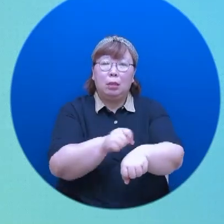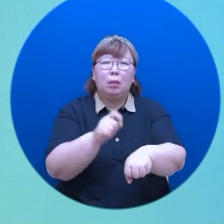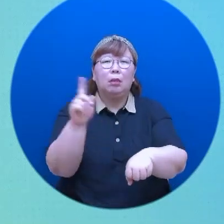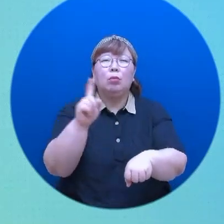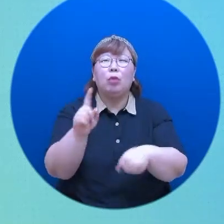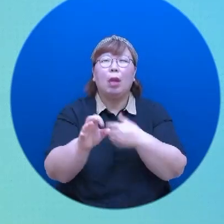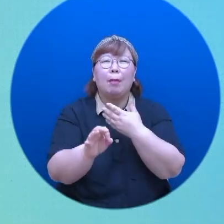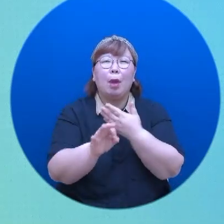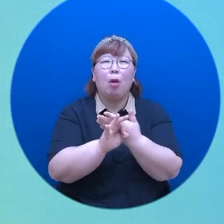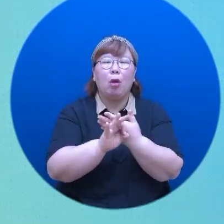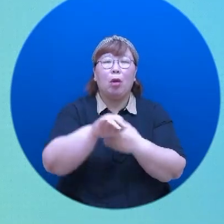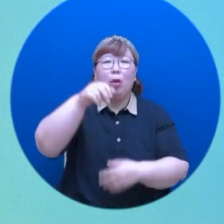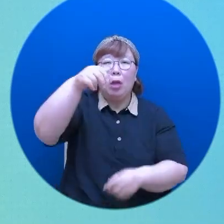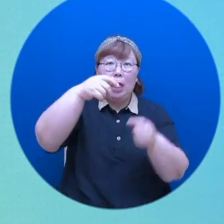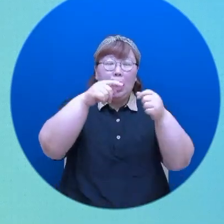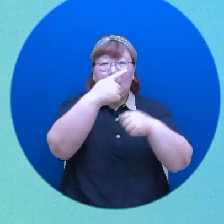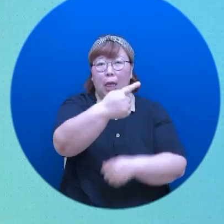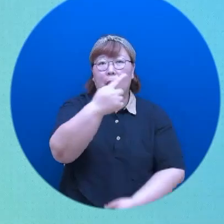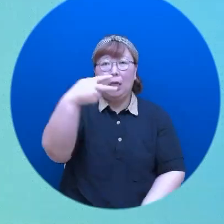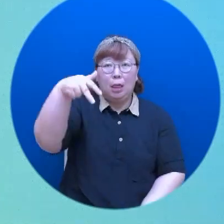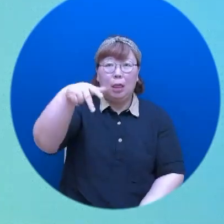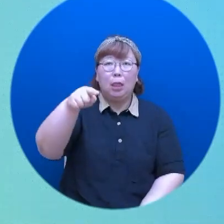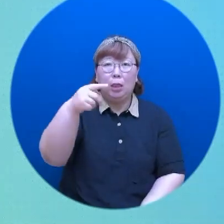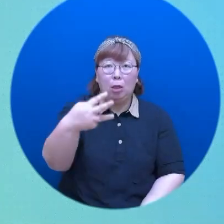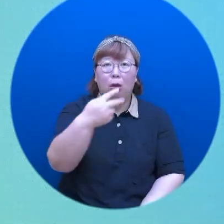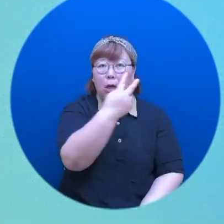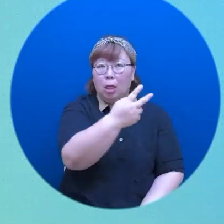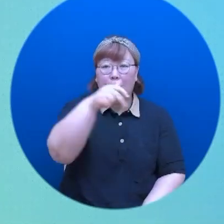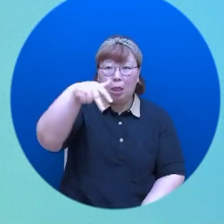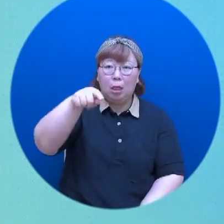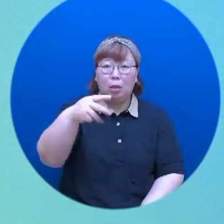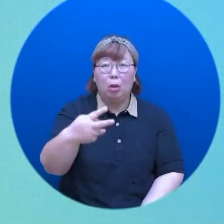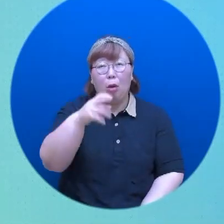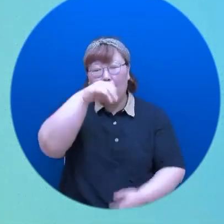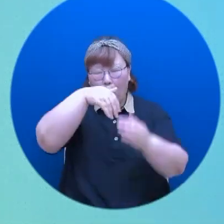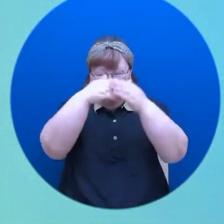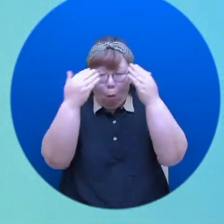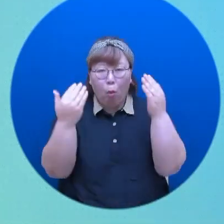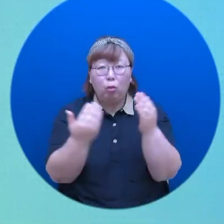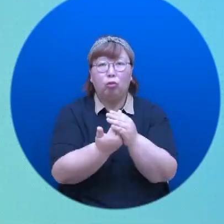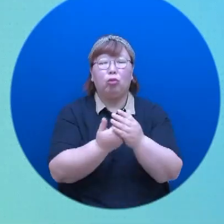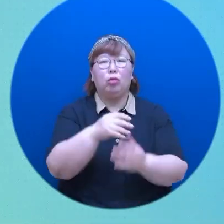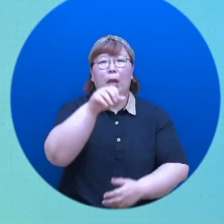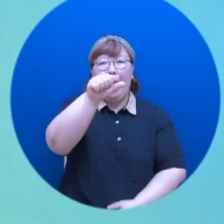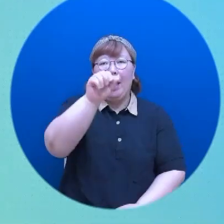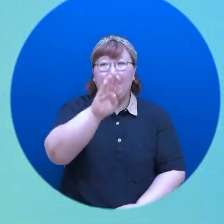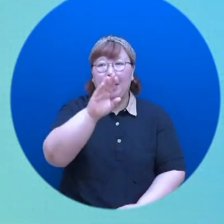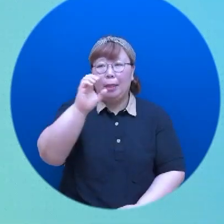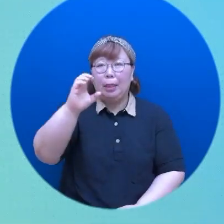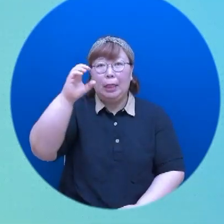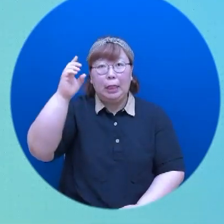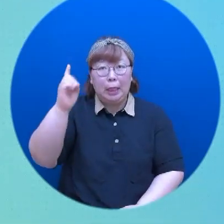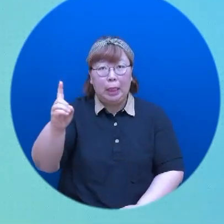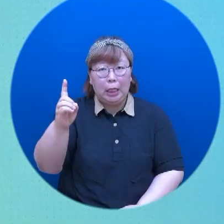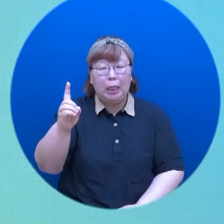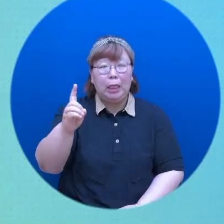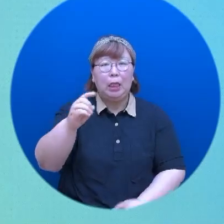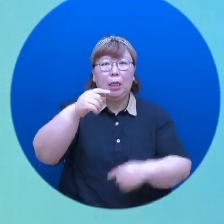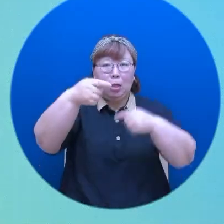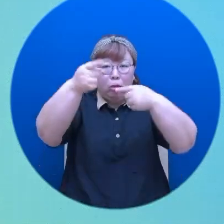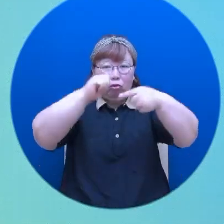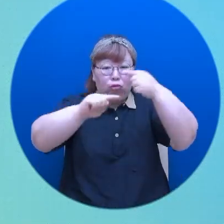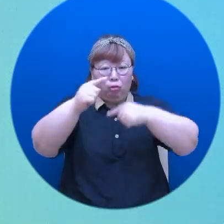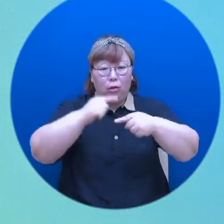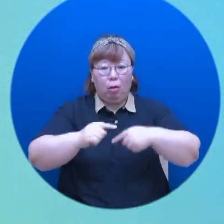각 절이 히브리어 알파벳 순서대로 시작됩니다. 다시 말해서